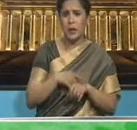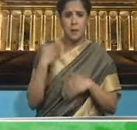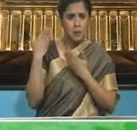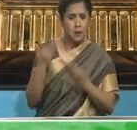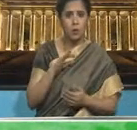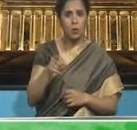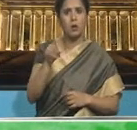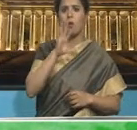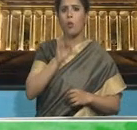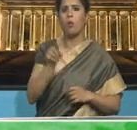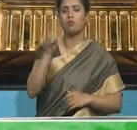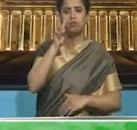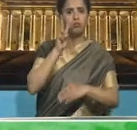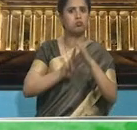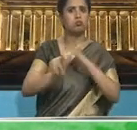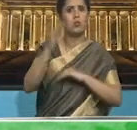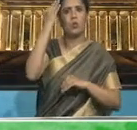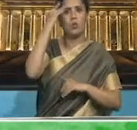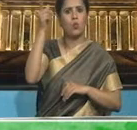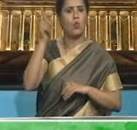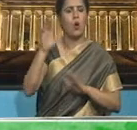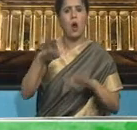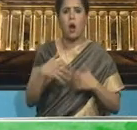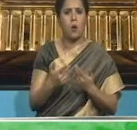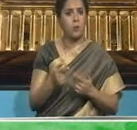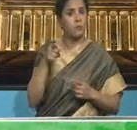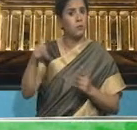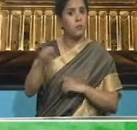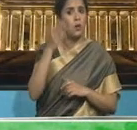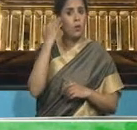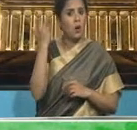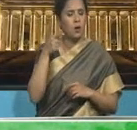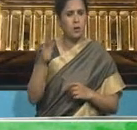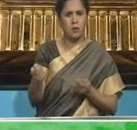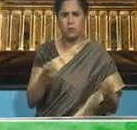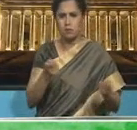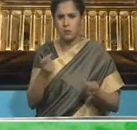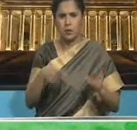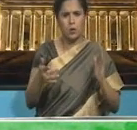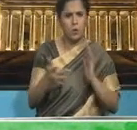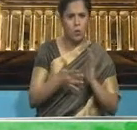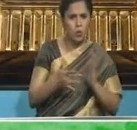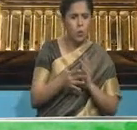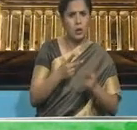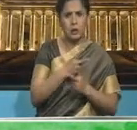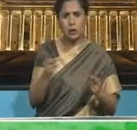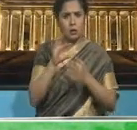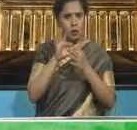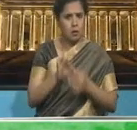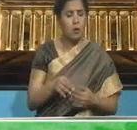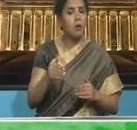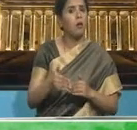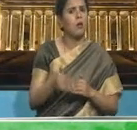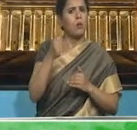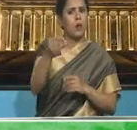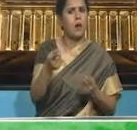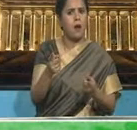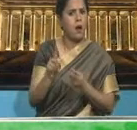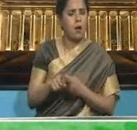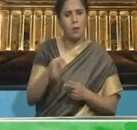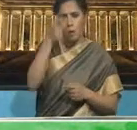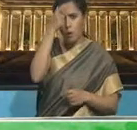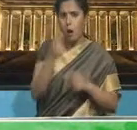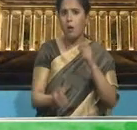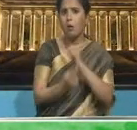भविष्य द्रष्टा थे, क्योंकि उन्होंने अनियंत्रित औद्योगिकरण से होने वाले आपदाओं